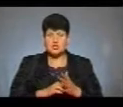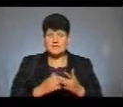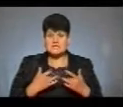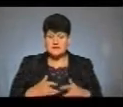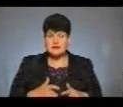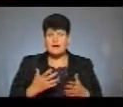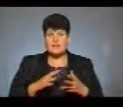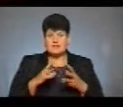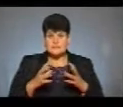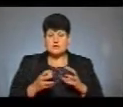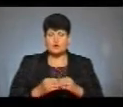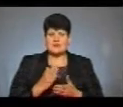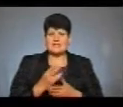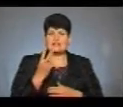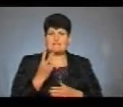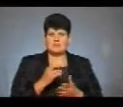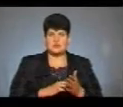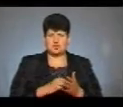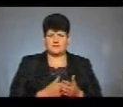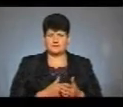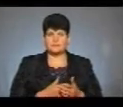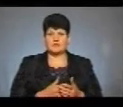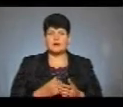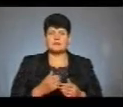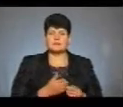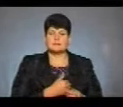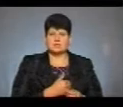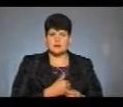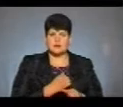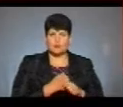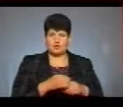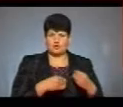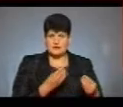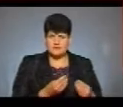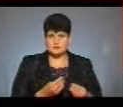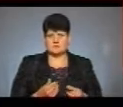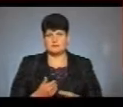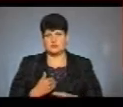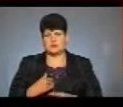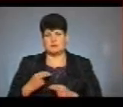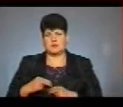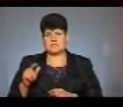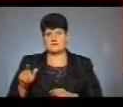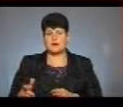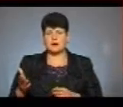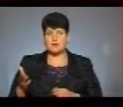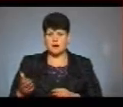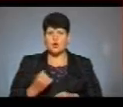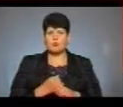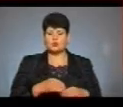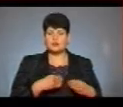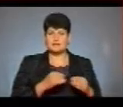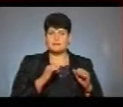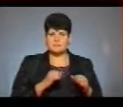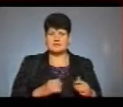цілому є дві причини звільнення – з ініціативи роботодавця і з ініціативи працівника. Роботодавець міг звільняти